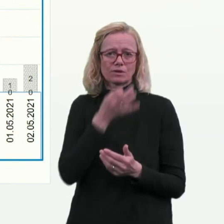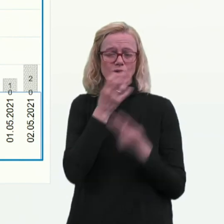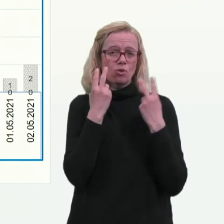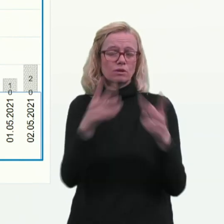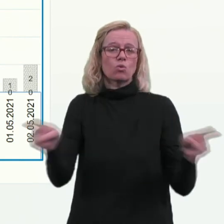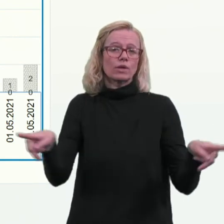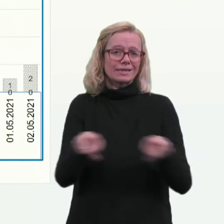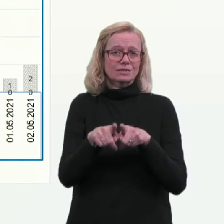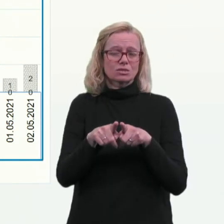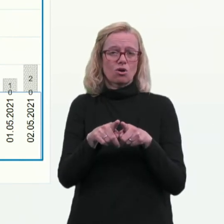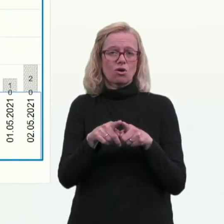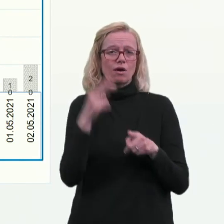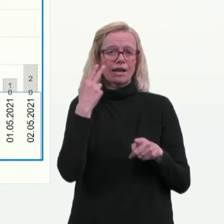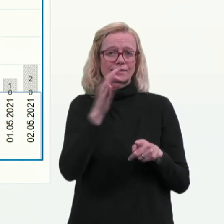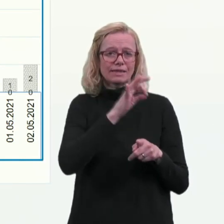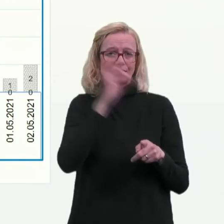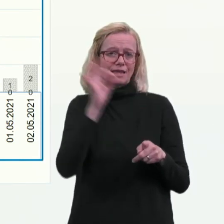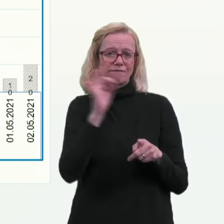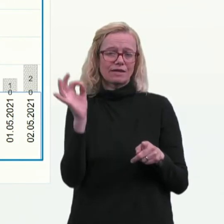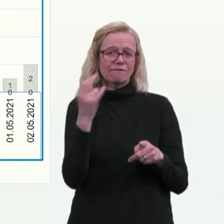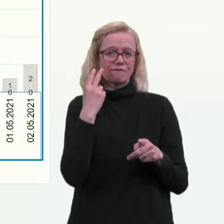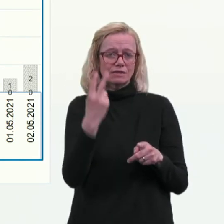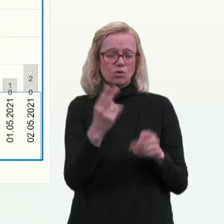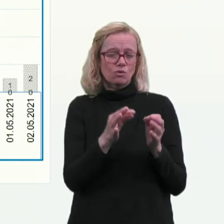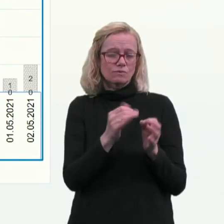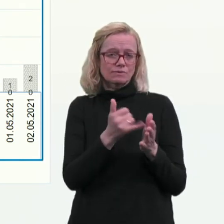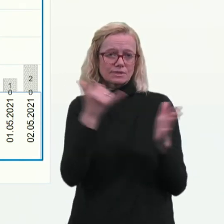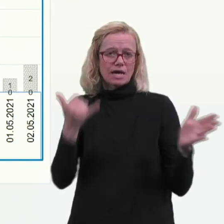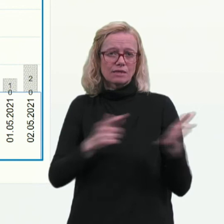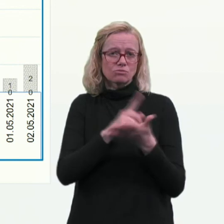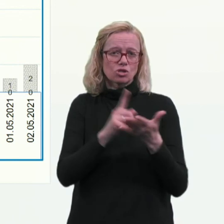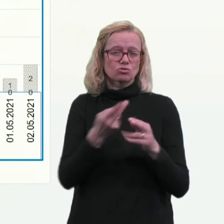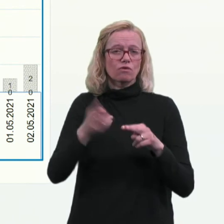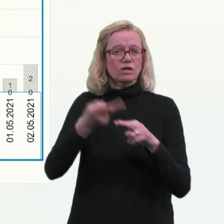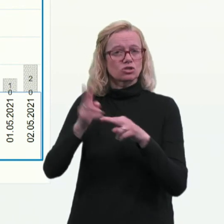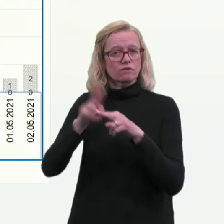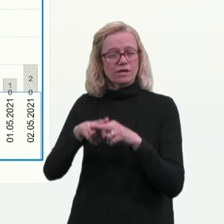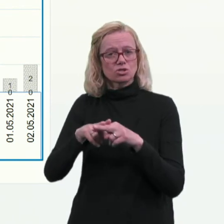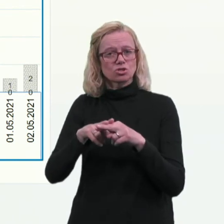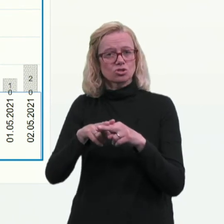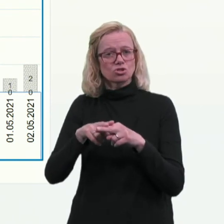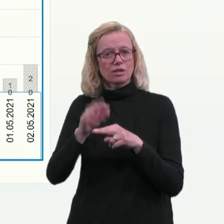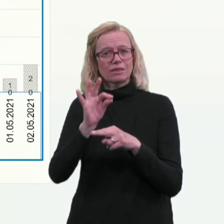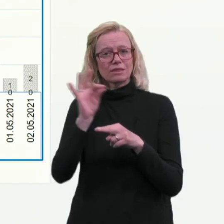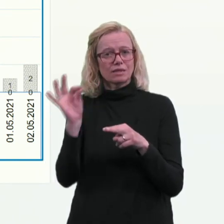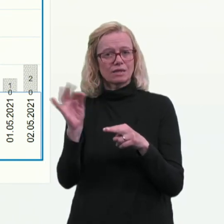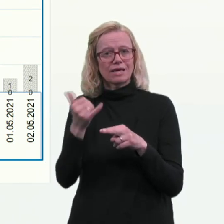po dnevih, prav tako vidimo, da v zadnjem času vedno več dni je tistih, kjer je